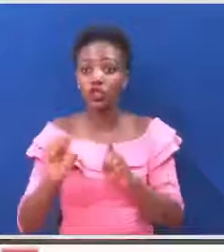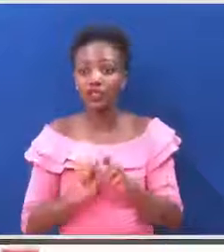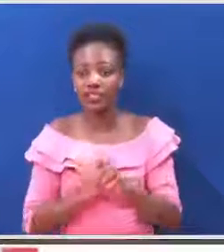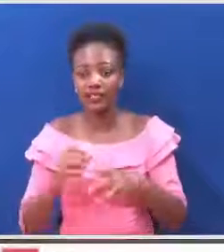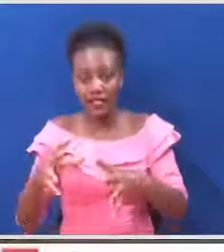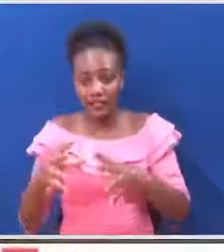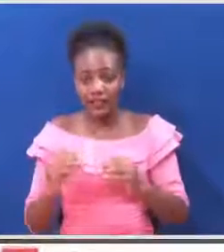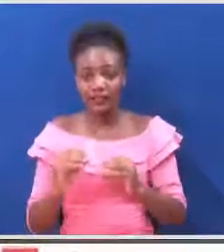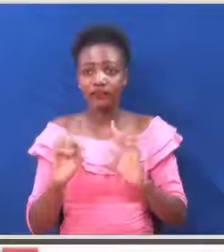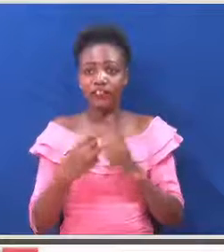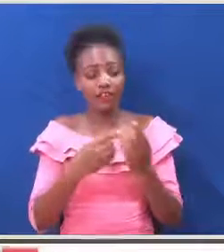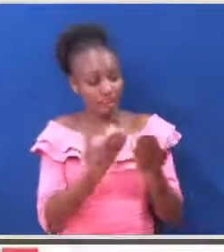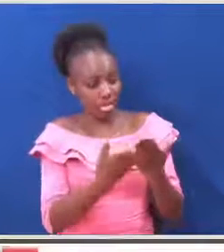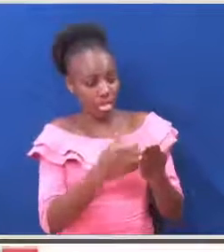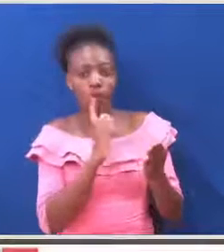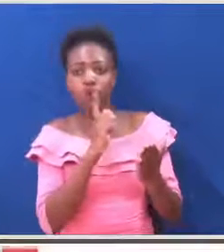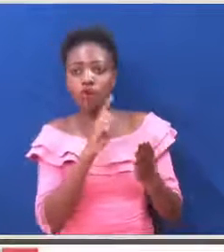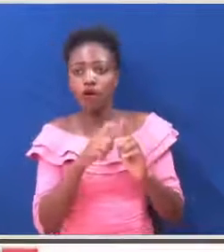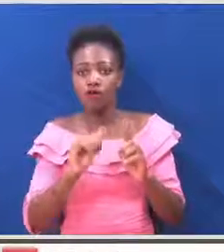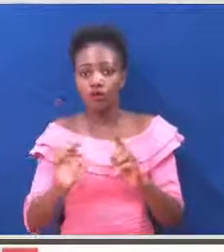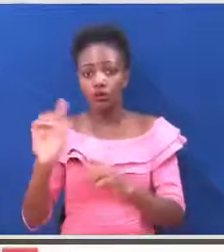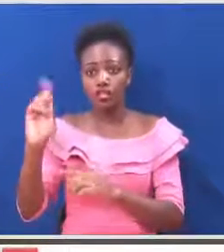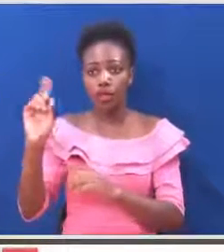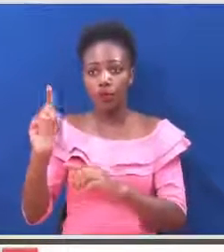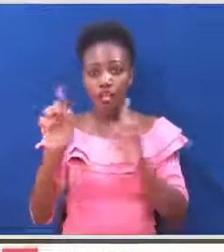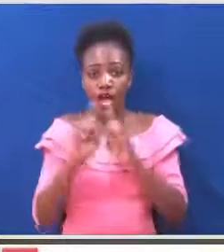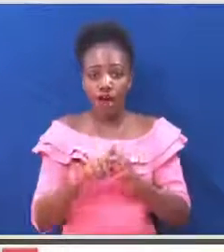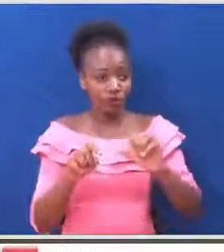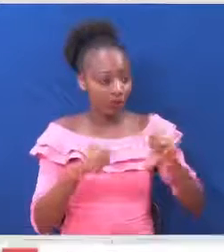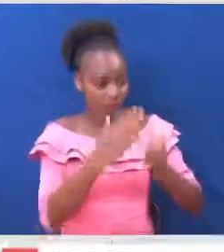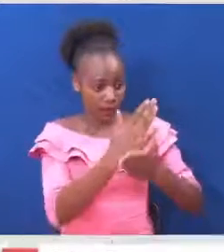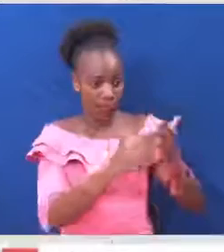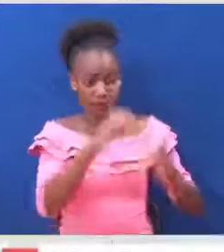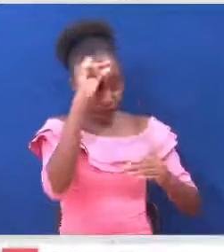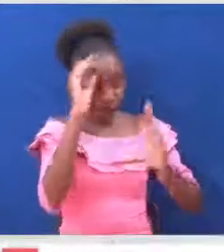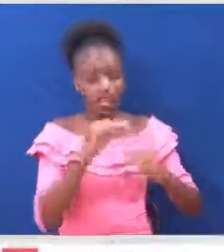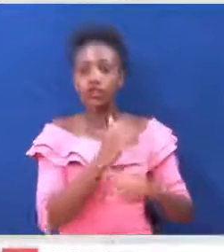lim hwa nairobi na wa